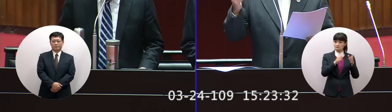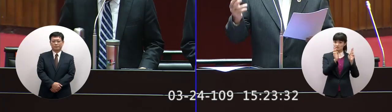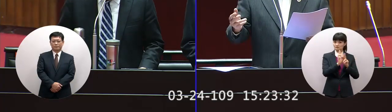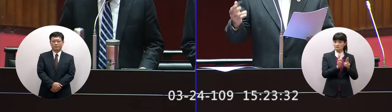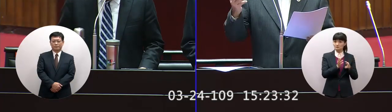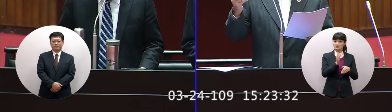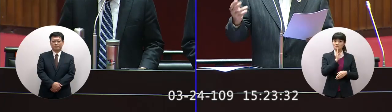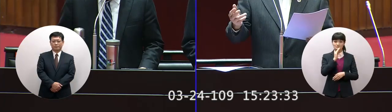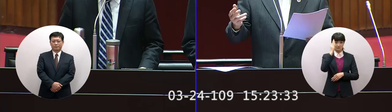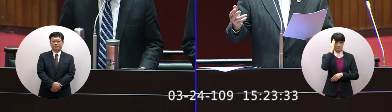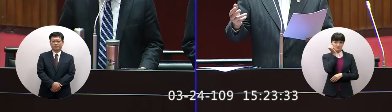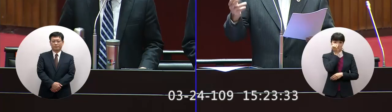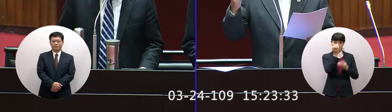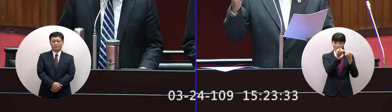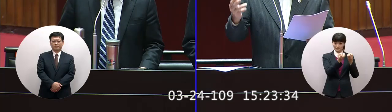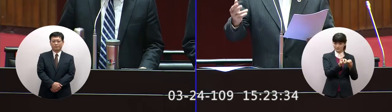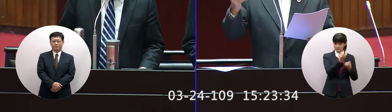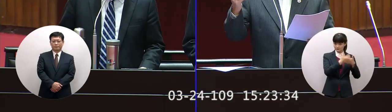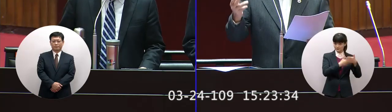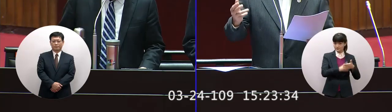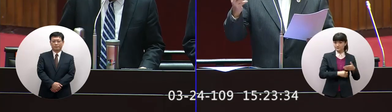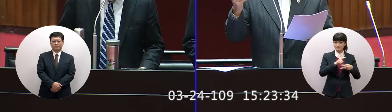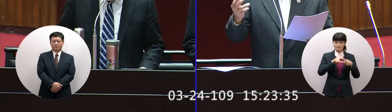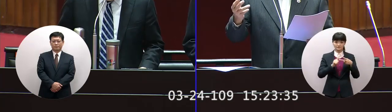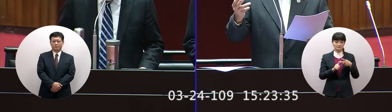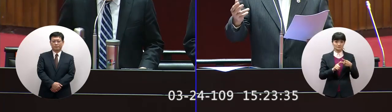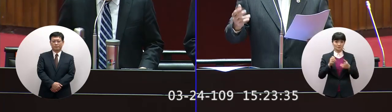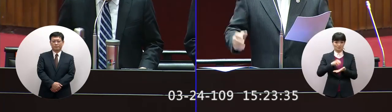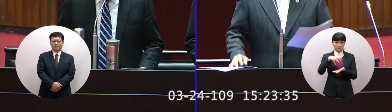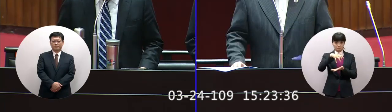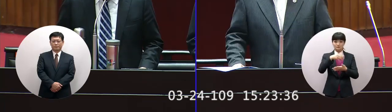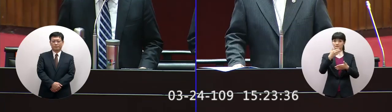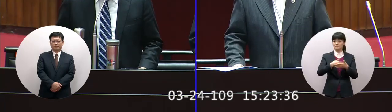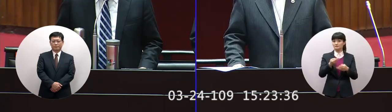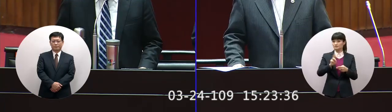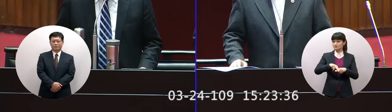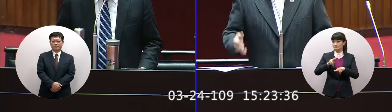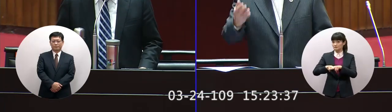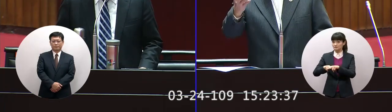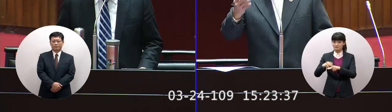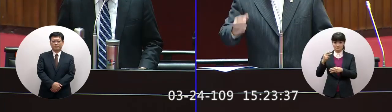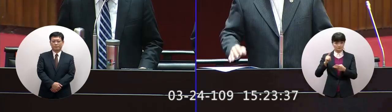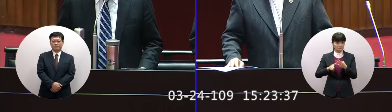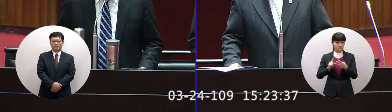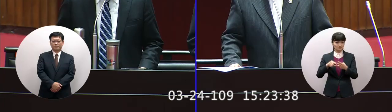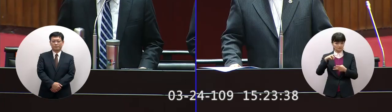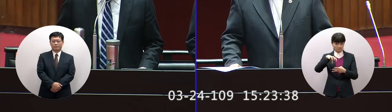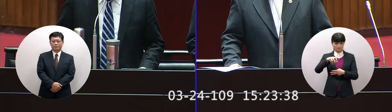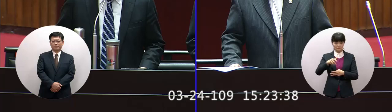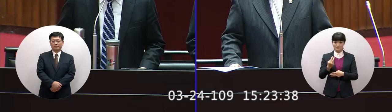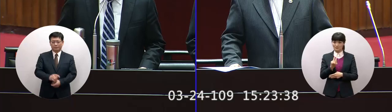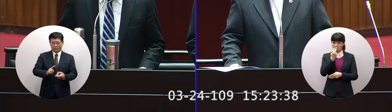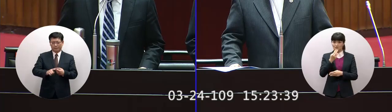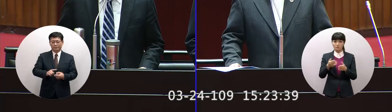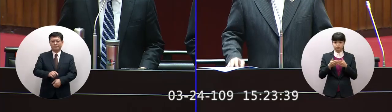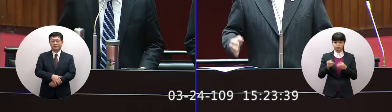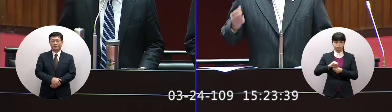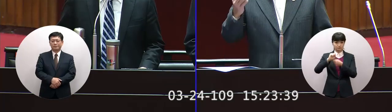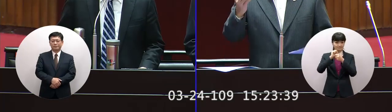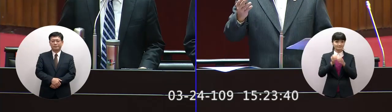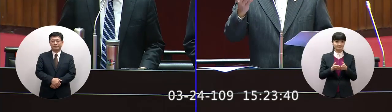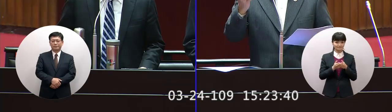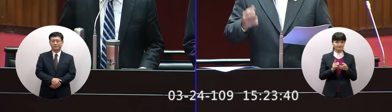减煤灭核增气，增加再生能源的方式为目标，这个没有错吧？ 对。